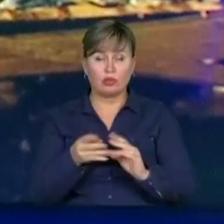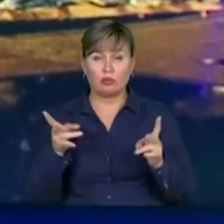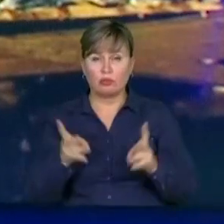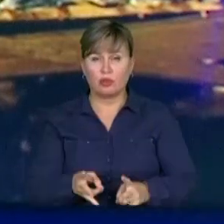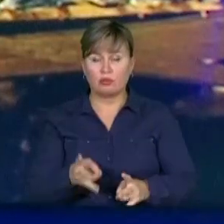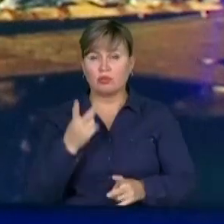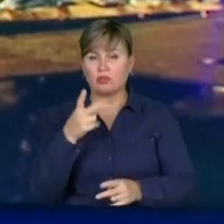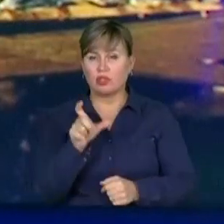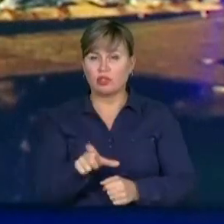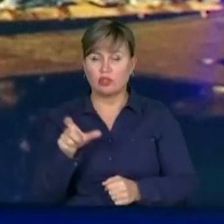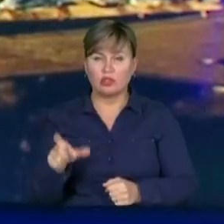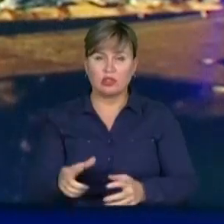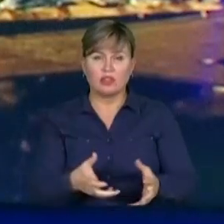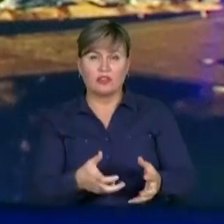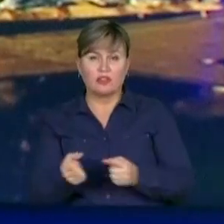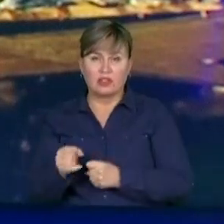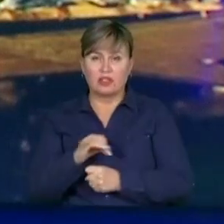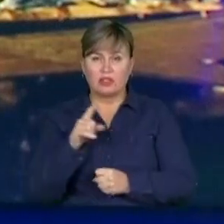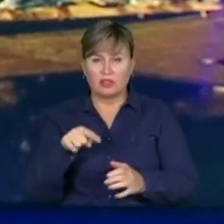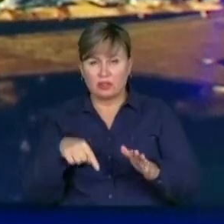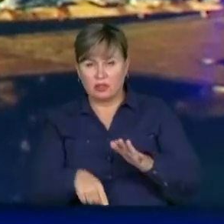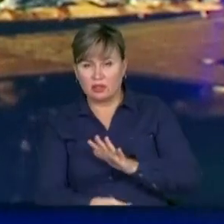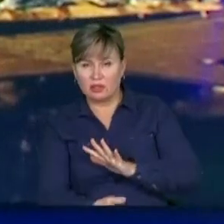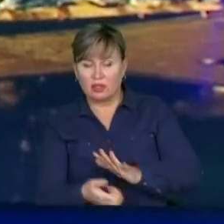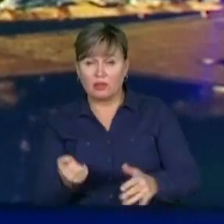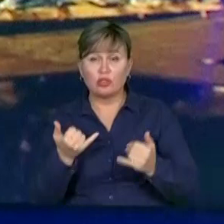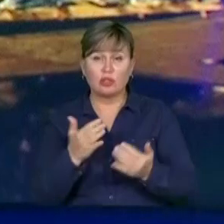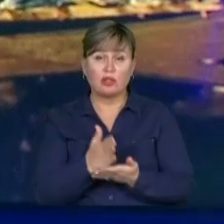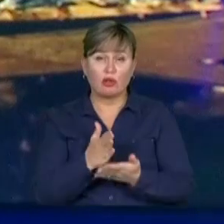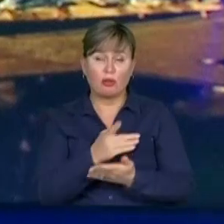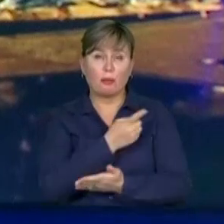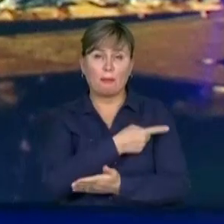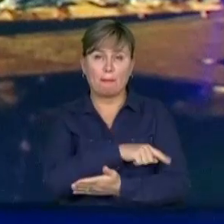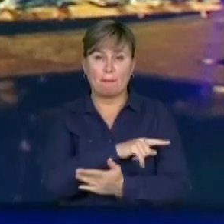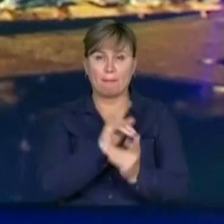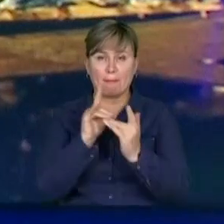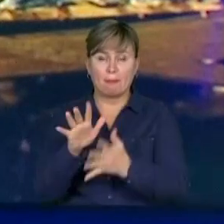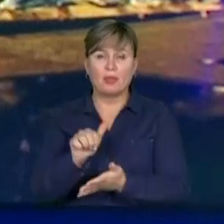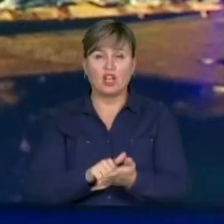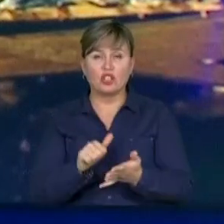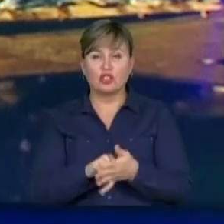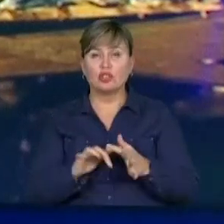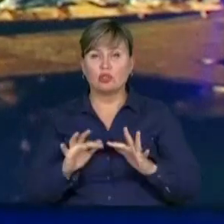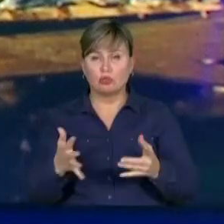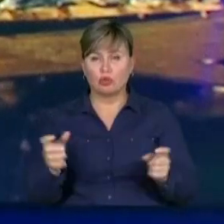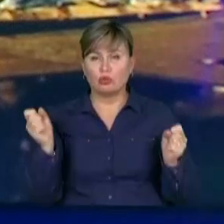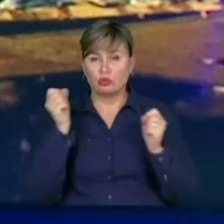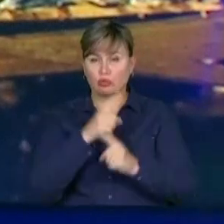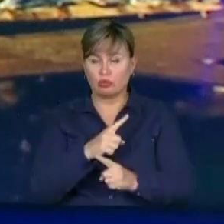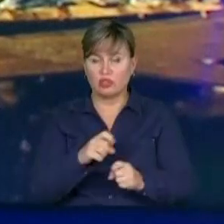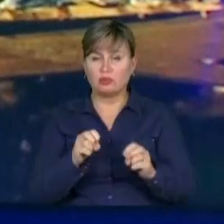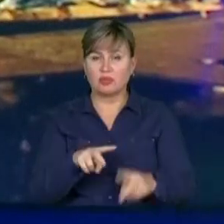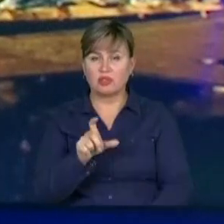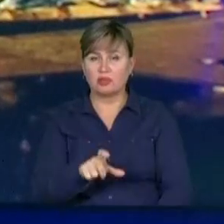пострадали два человека. Их вытащили из-под завалов. Сейчас они находятся в больнице. Причину произошедшего устанавливают